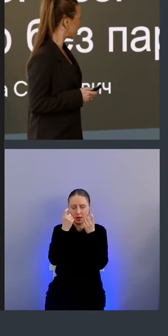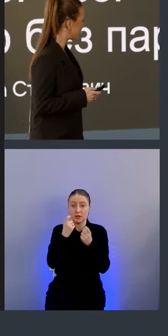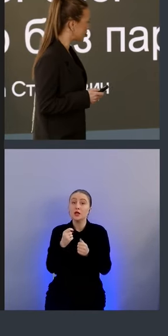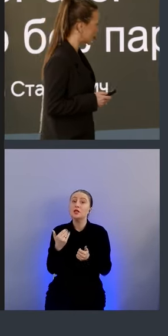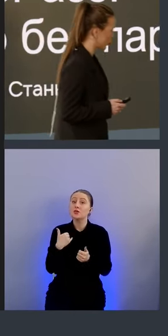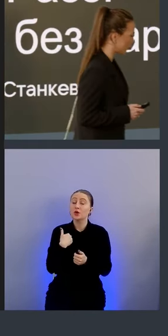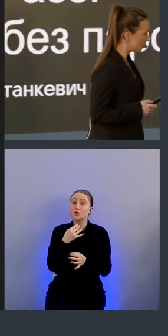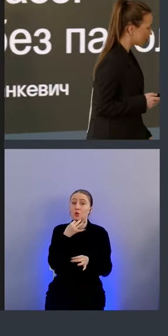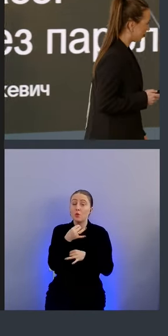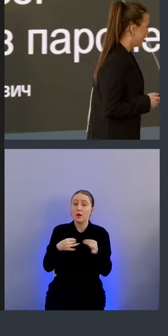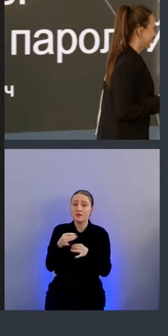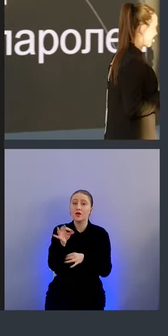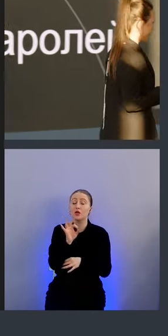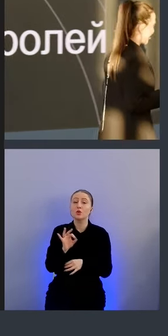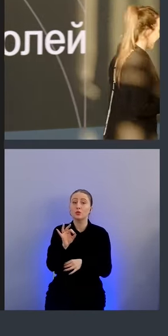хочу поговорить о том,